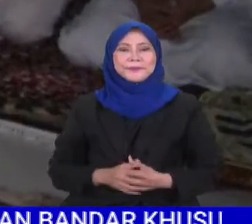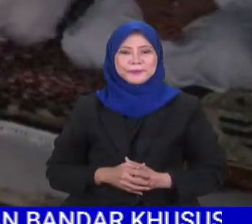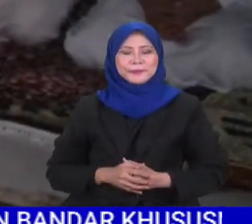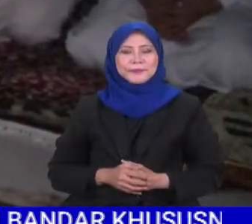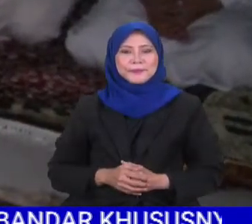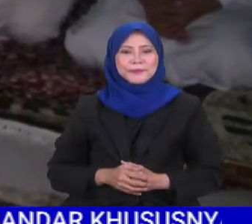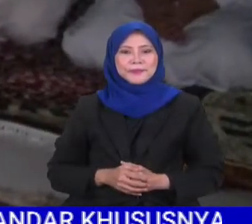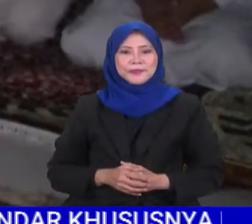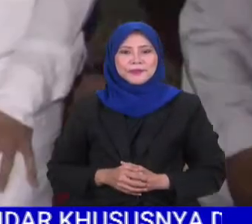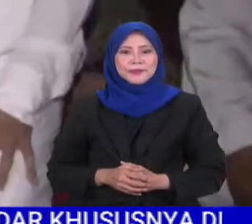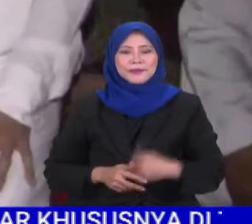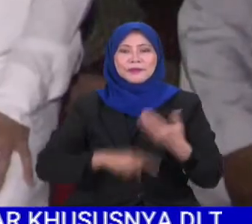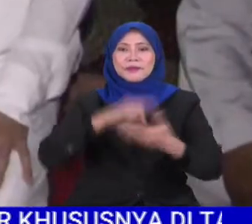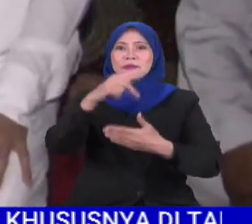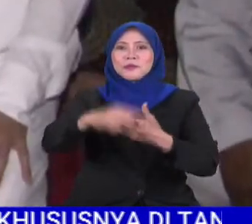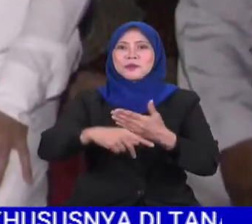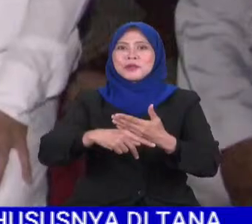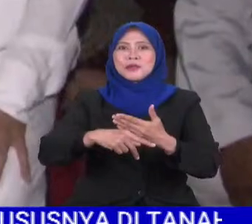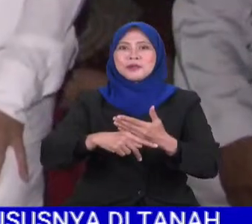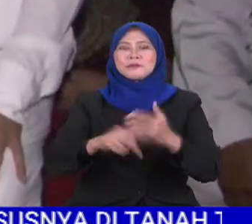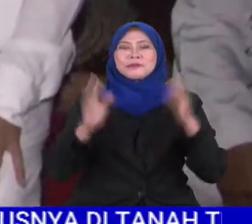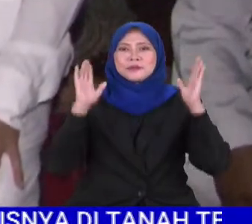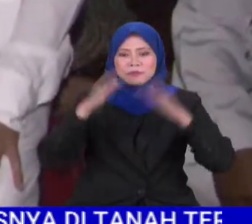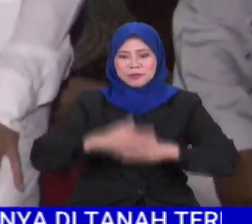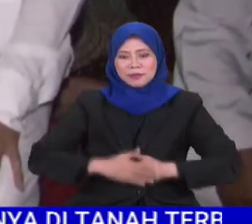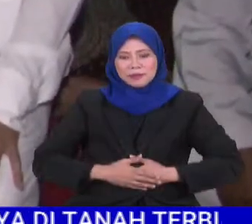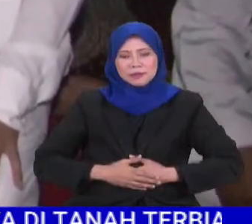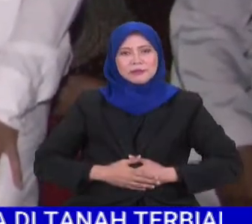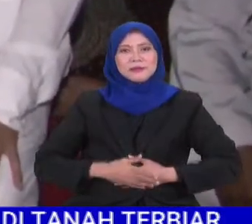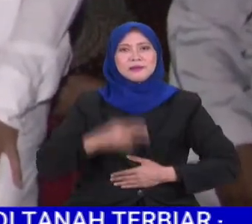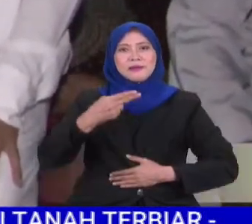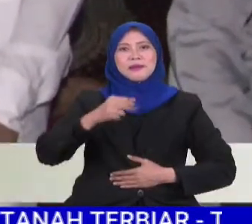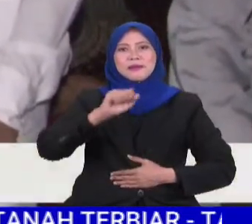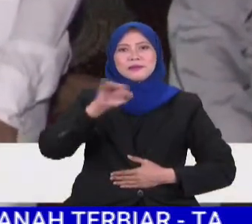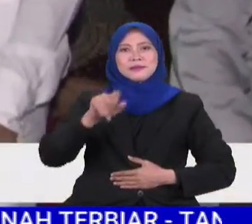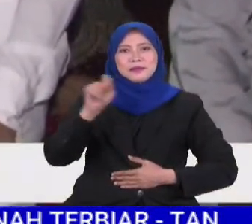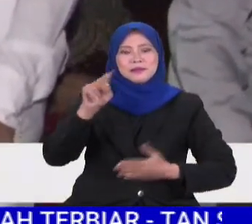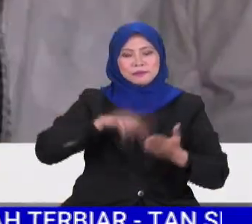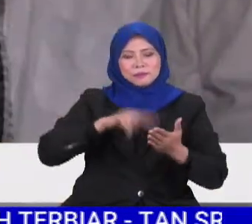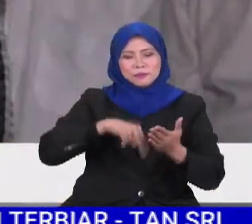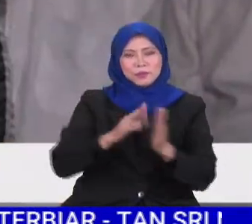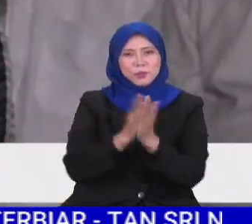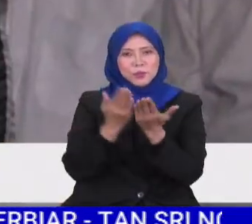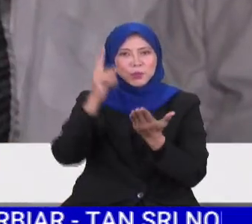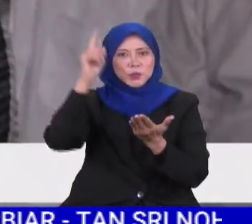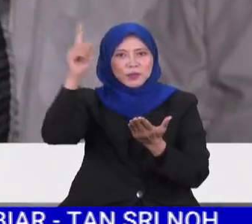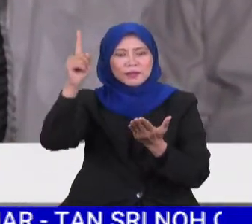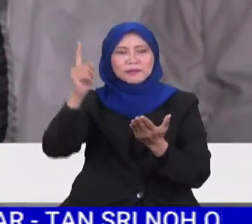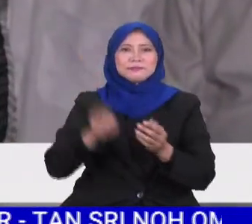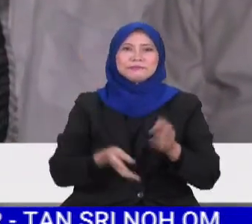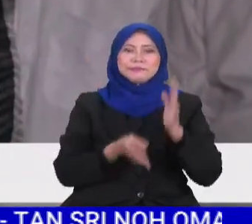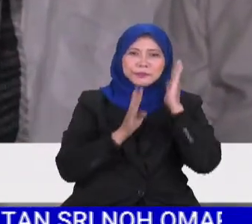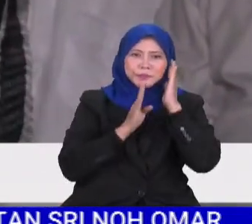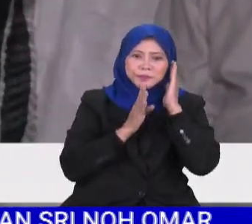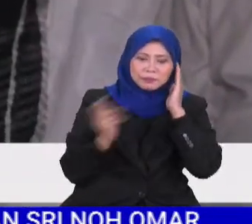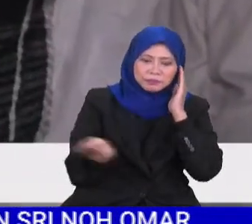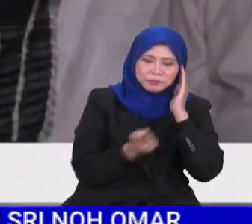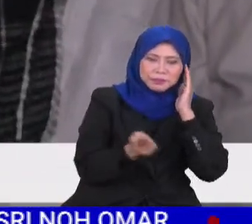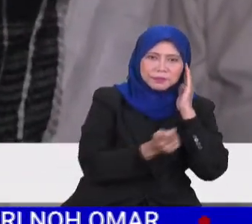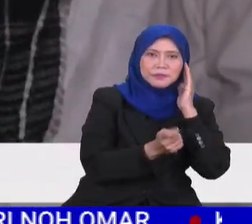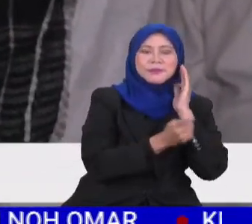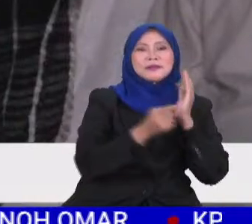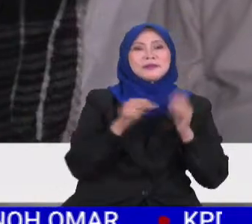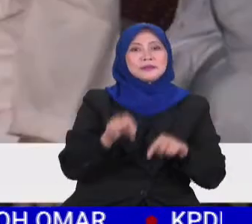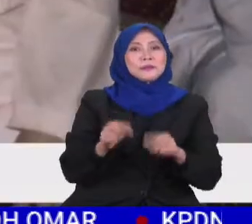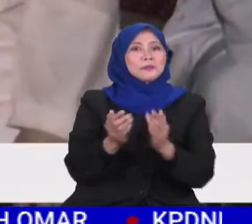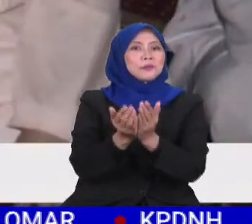sakaran program dengan pengisian Solat Hajat perdana bacaan al-quran qasidah tausiah dan doa keluarga Malaysia ini